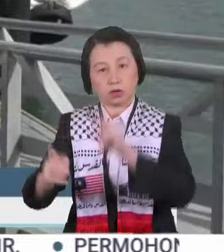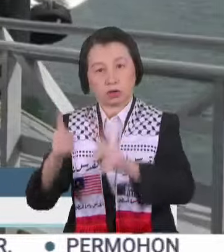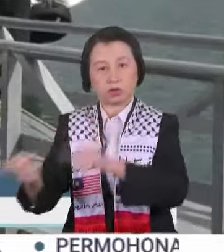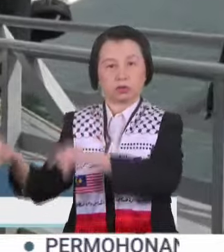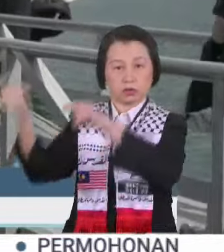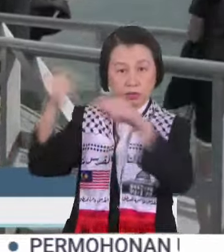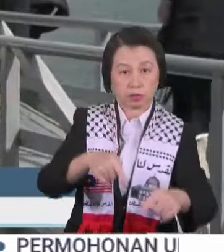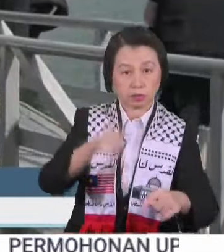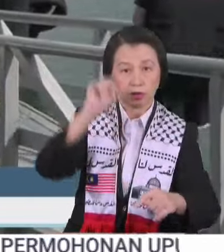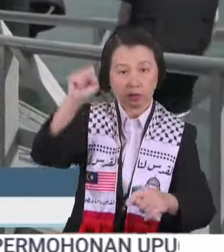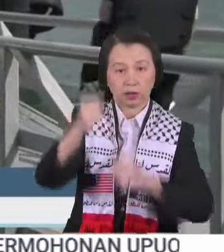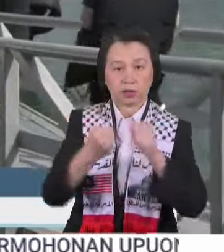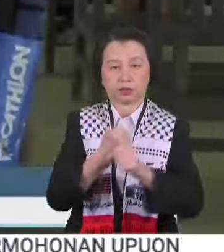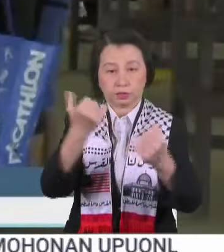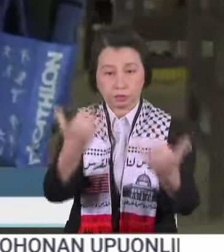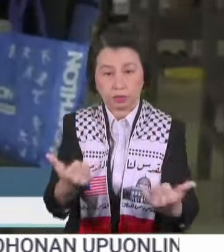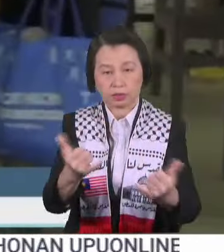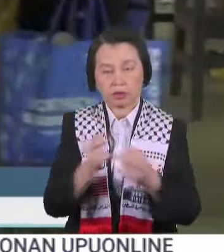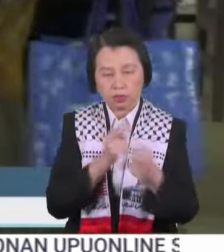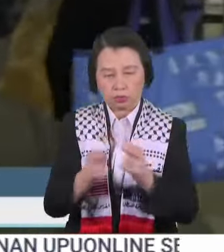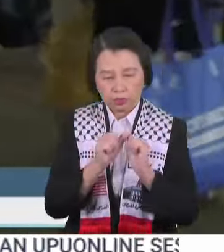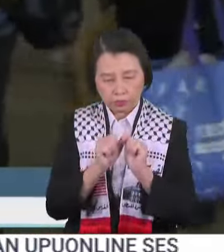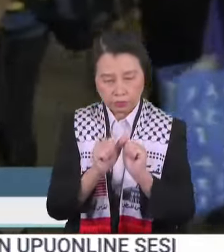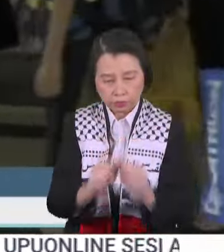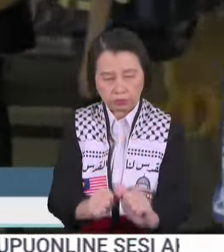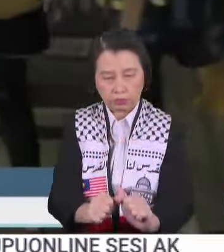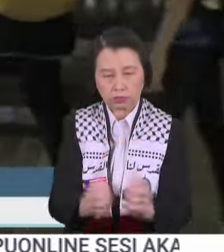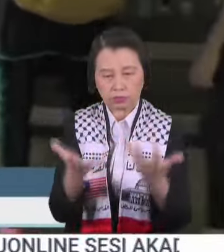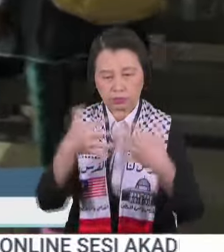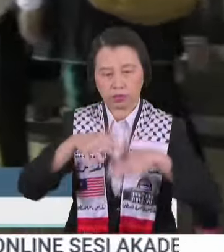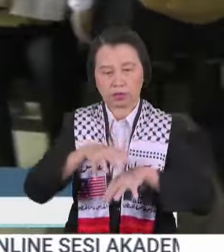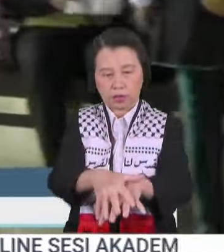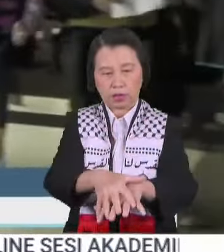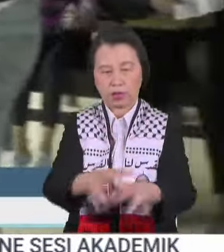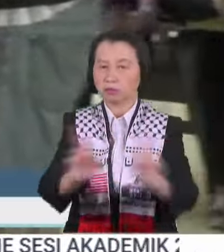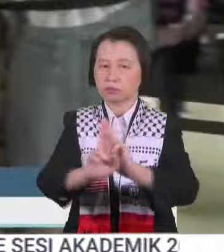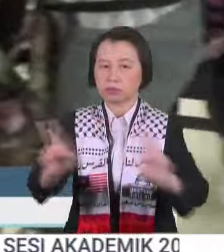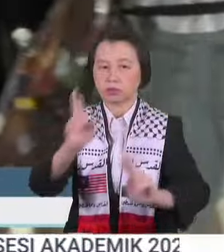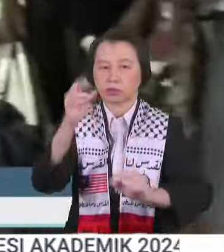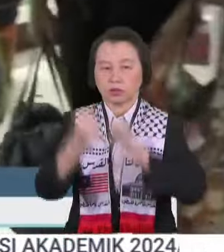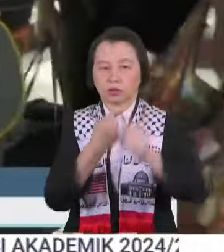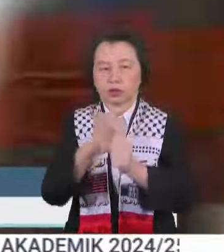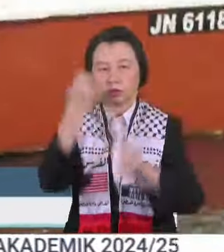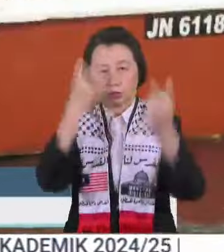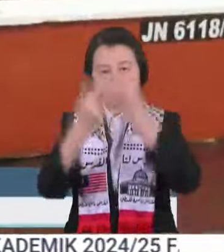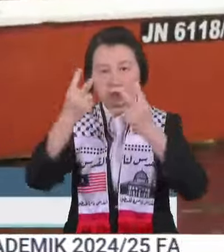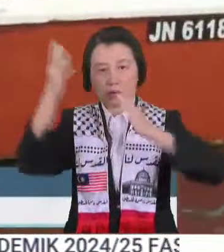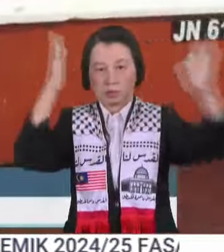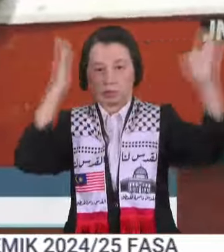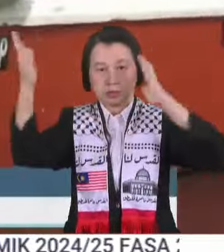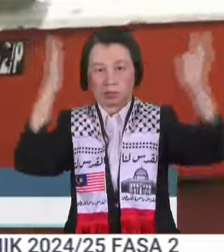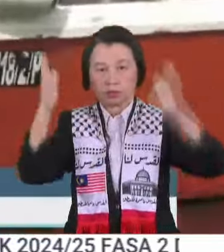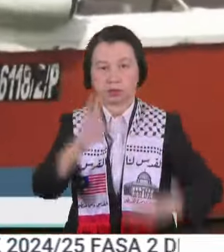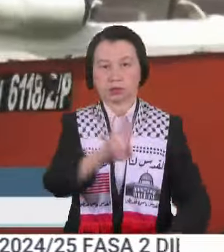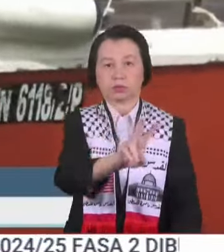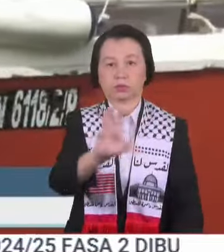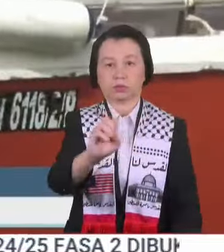pelancong tahun ini. Justru usaha berterusan terus digembleng sebagai persediaan tahun melawat Malaysia